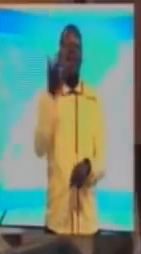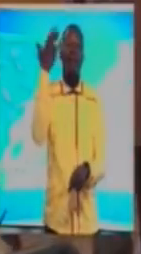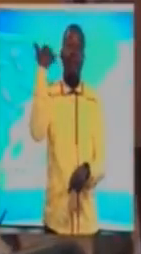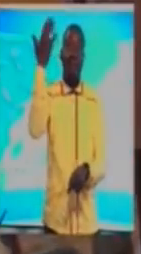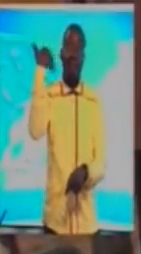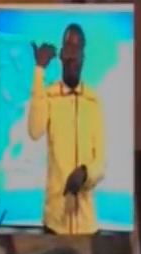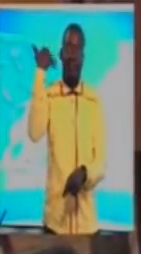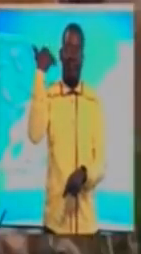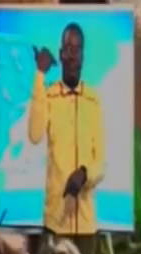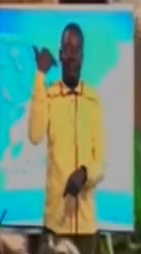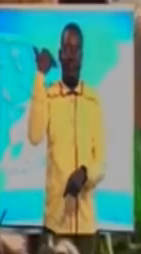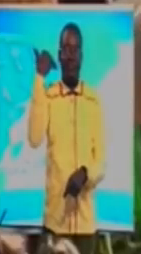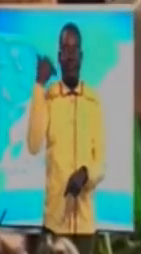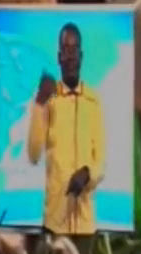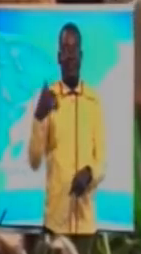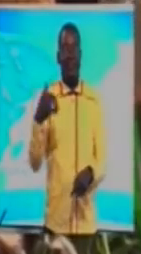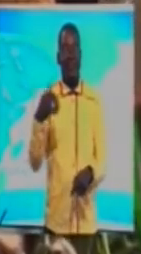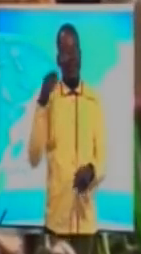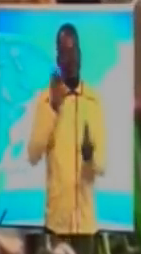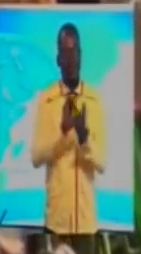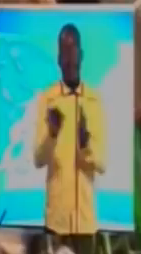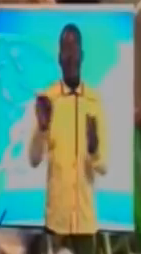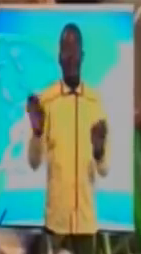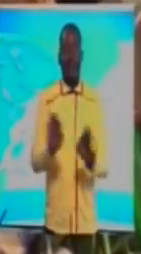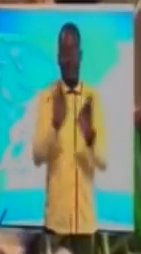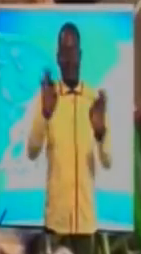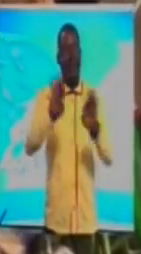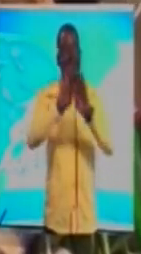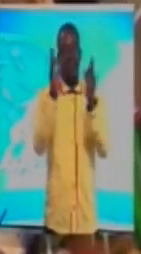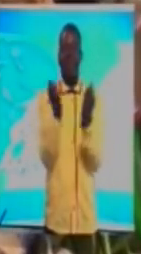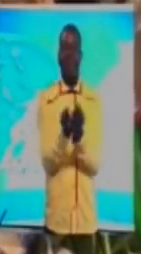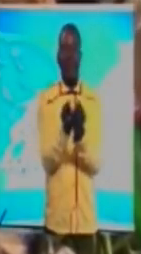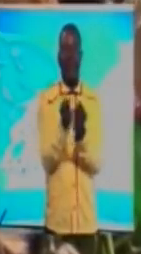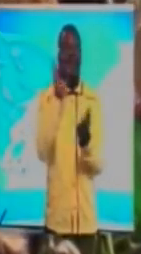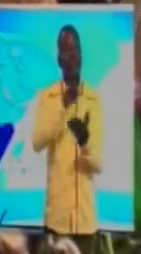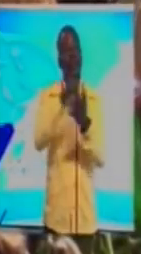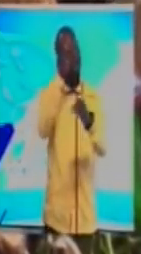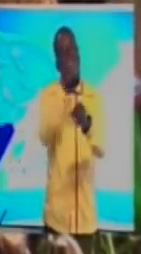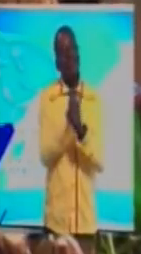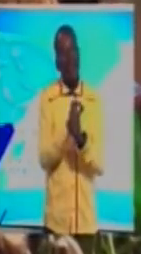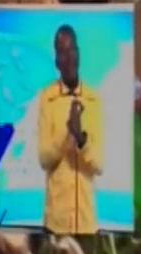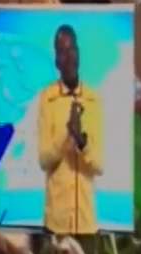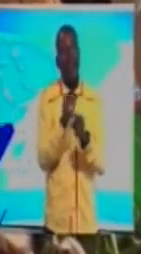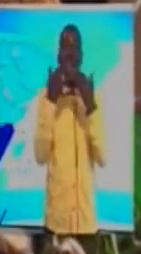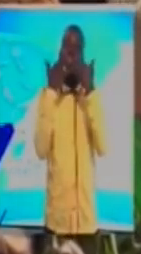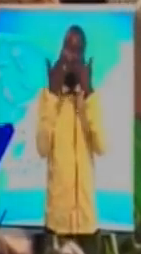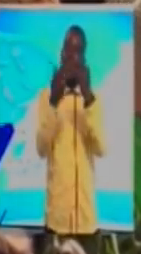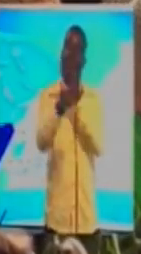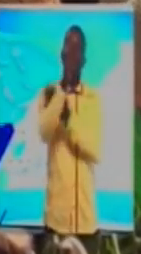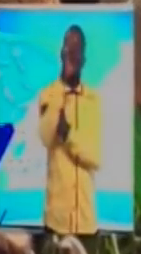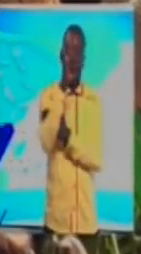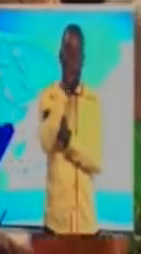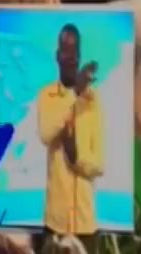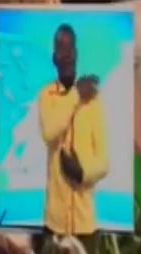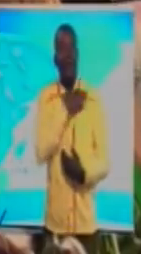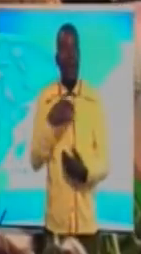quoi. Voilà. Bon, on compte fêter avec la famille. Ce qu'on a eu, on remercie Dieu en tout cas. Et puis